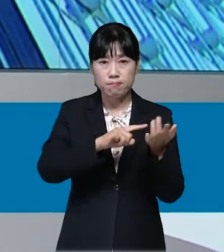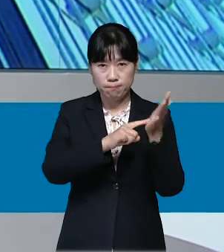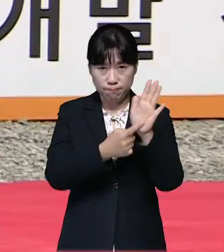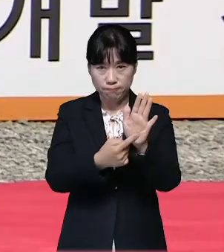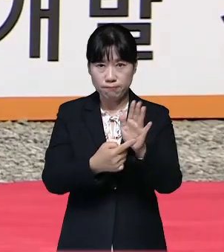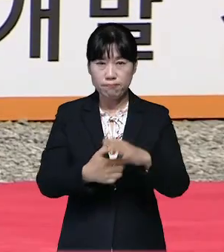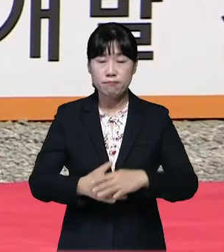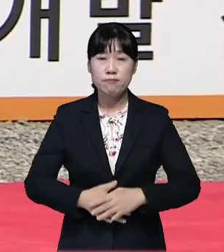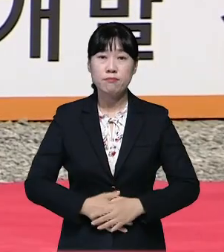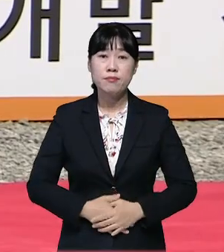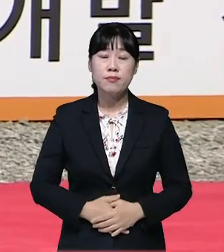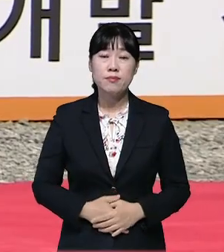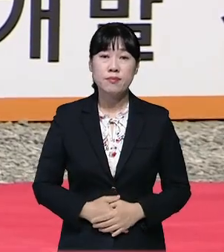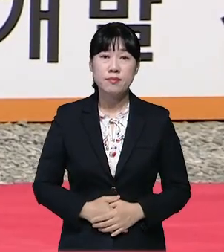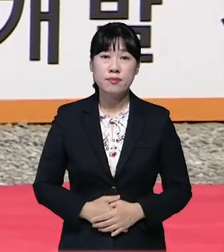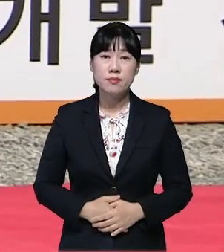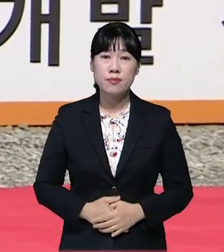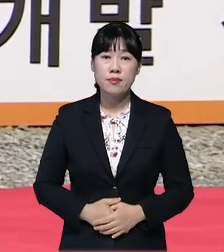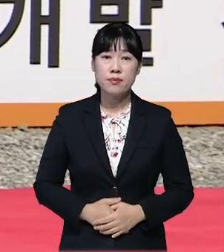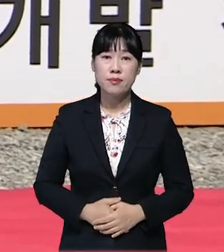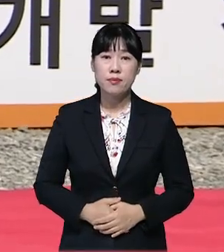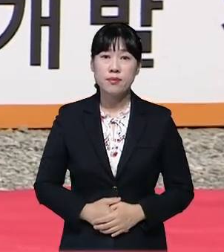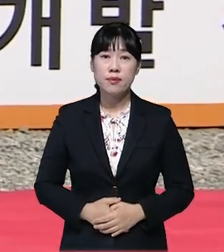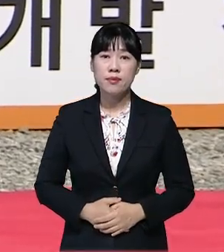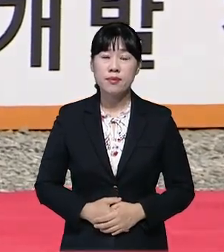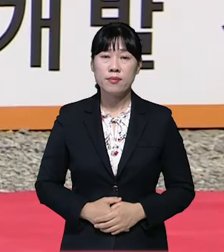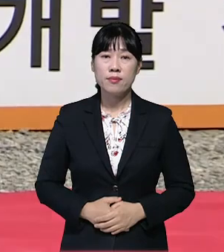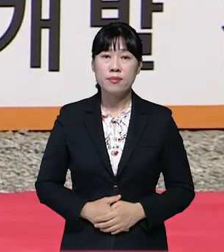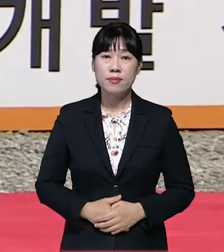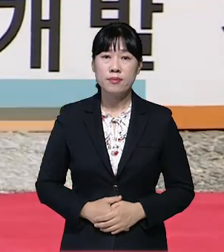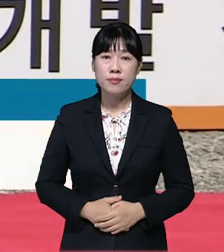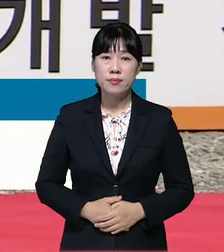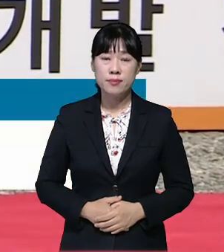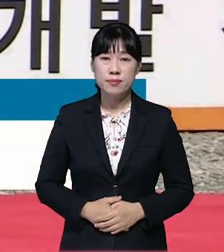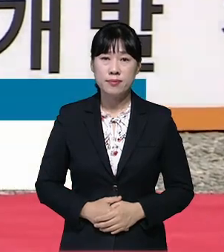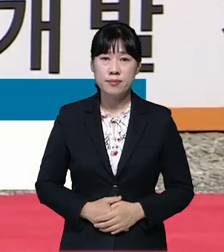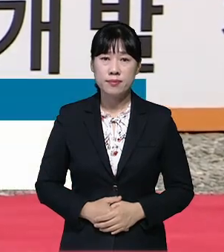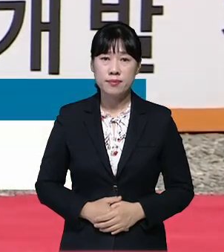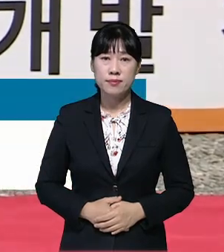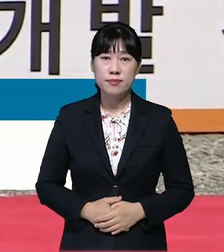전해드립니다. 하나, 둘, 셋!